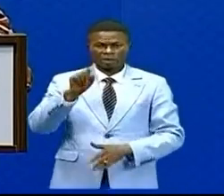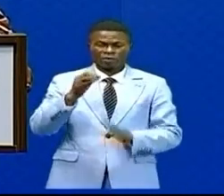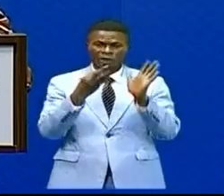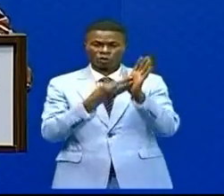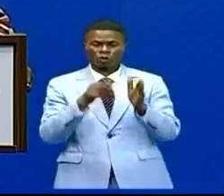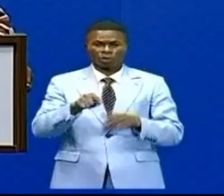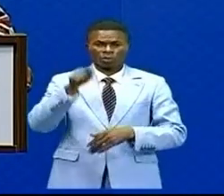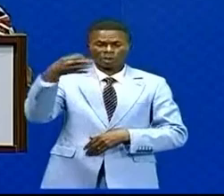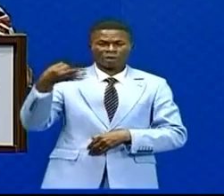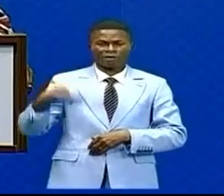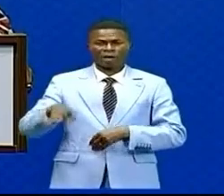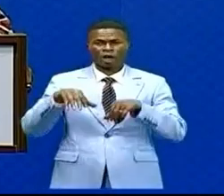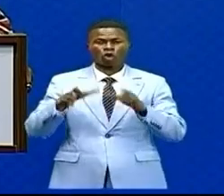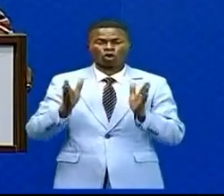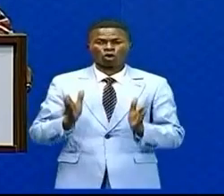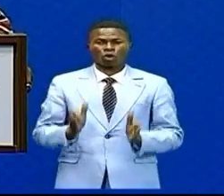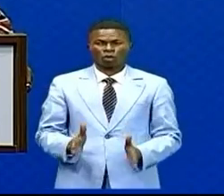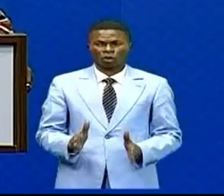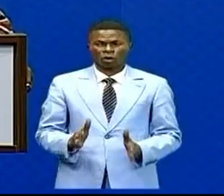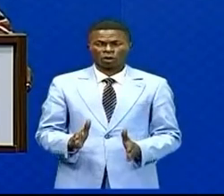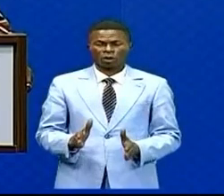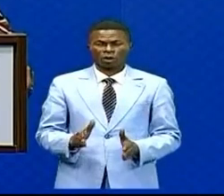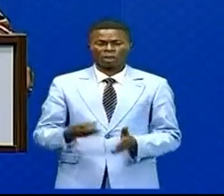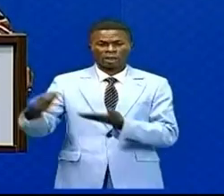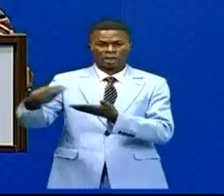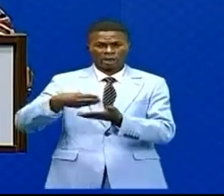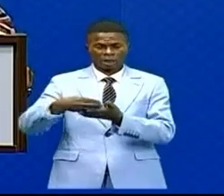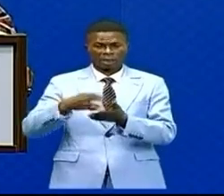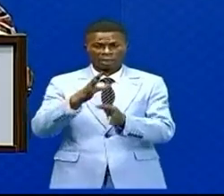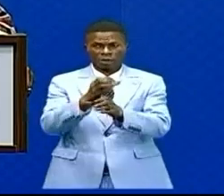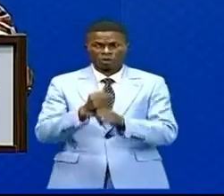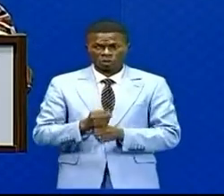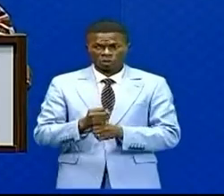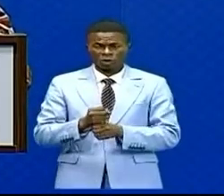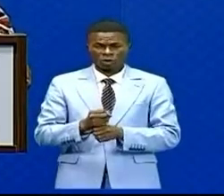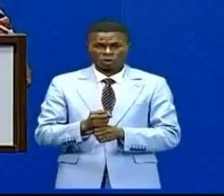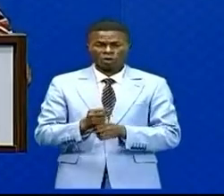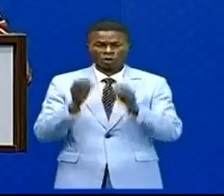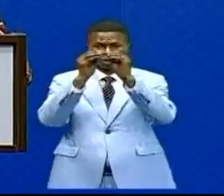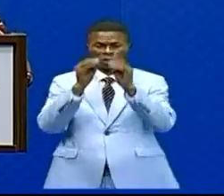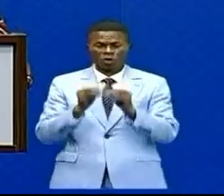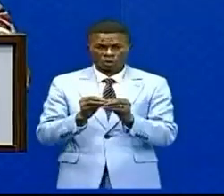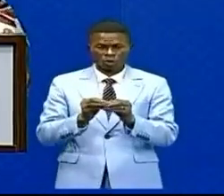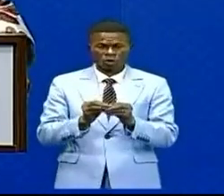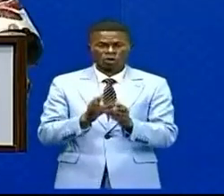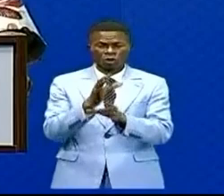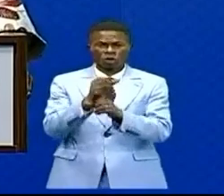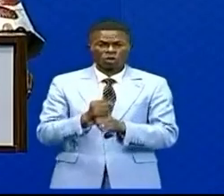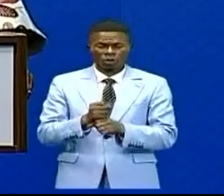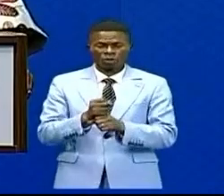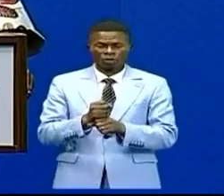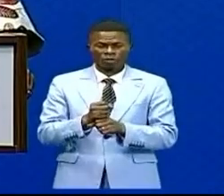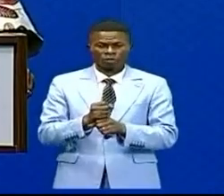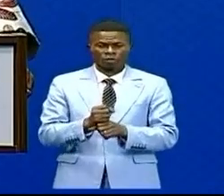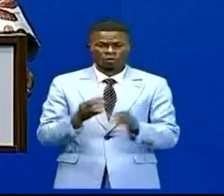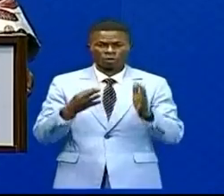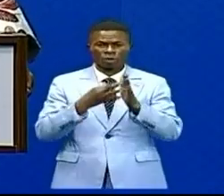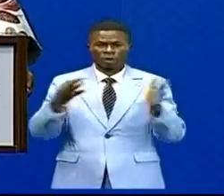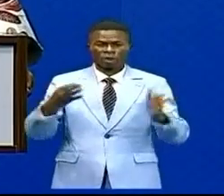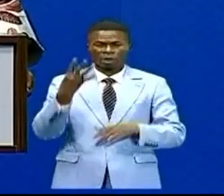15 728 000 000 de francs congolais de recettes réalisées, soit un taux de réalisation de